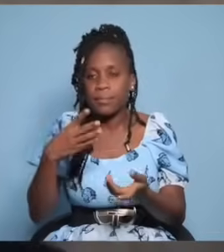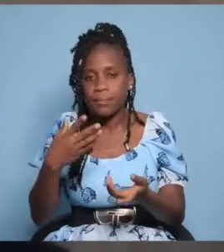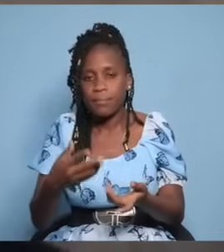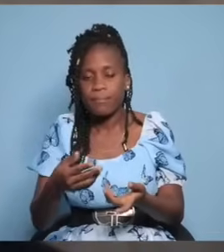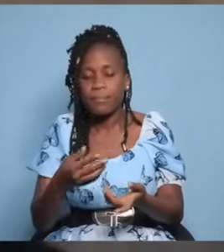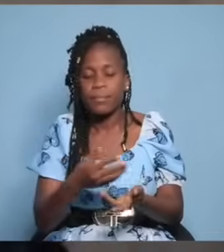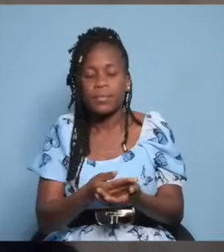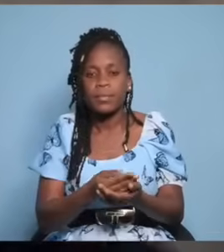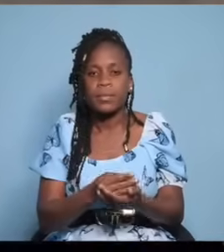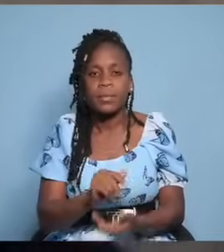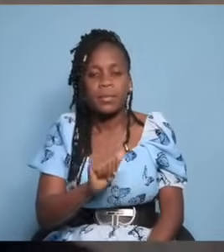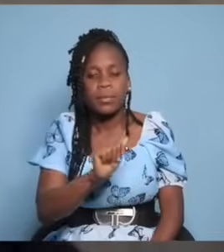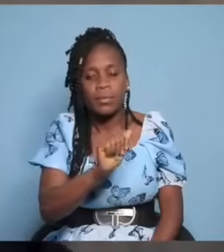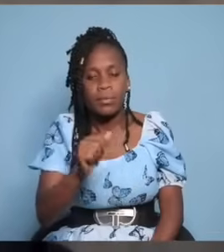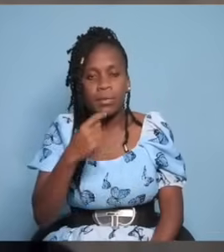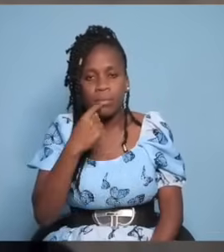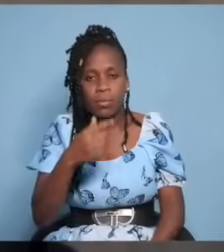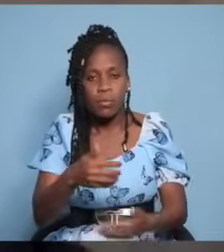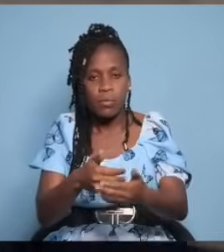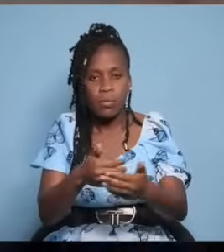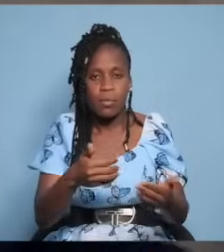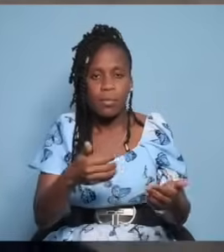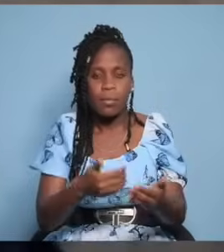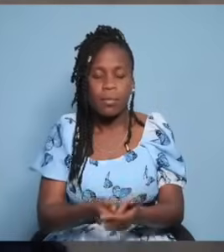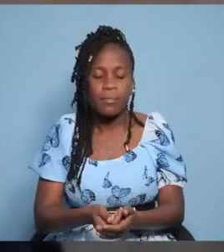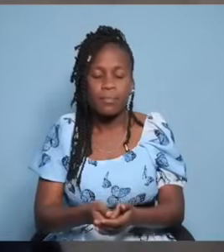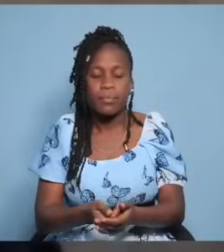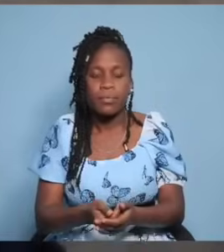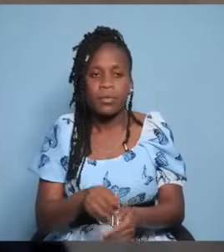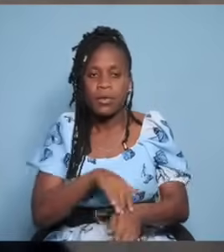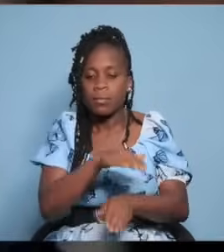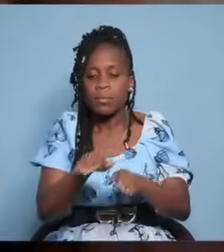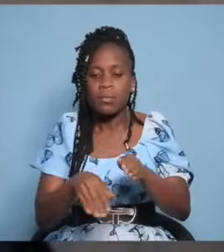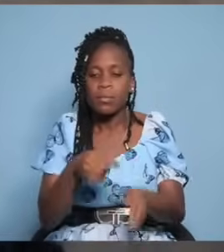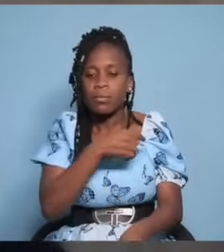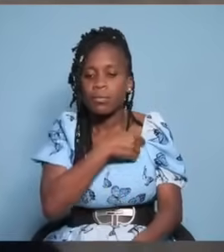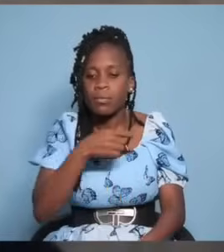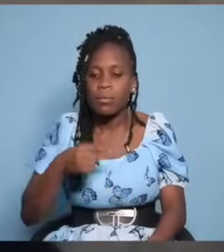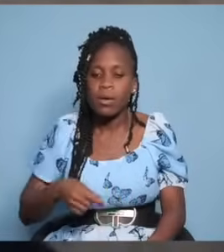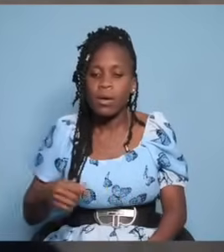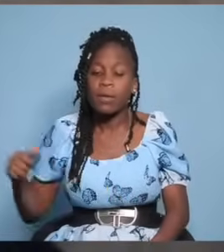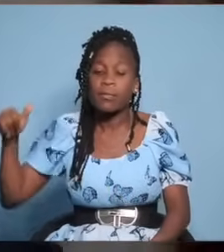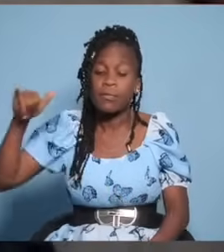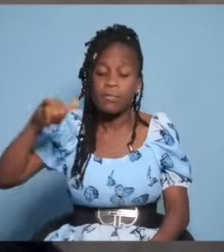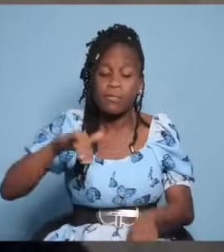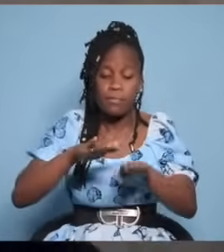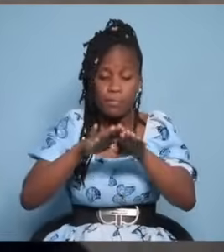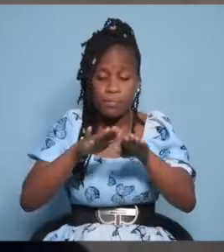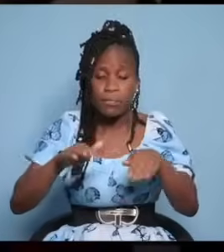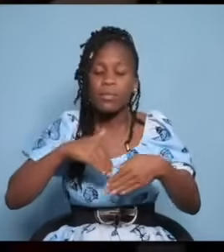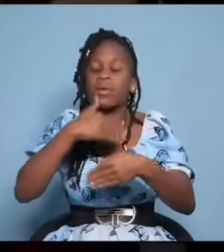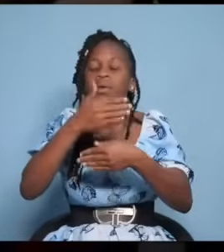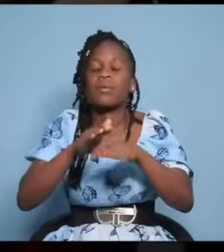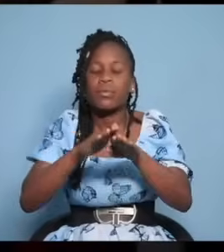Aliyejua, yeye alisema kwamba makamu wa rais ametua salama na amerudi salama kwenye